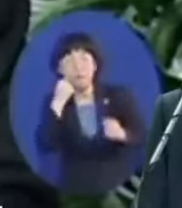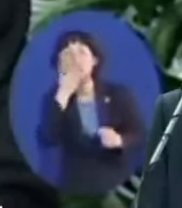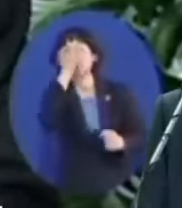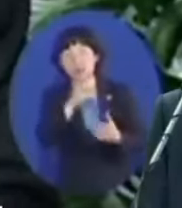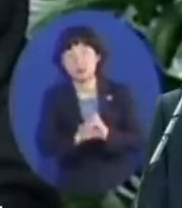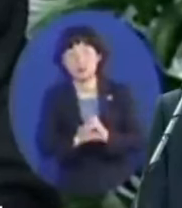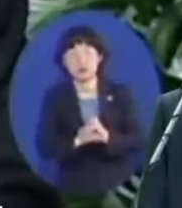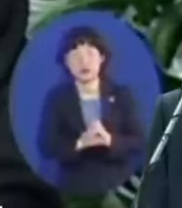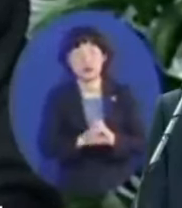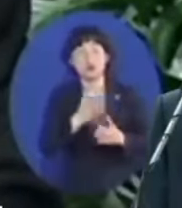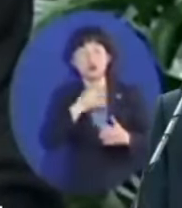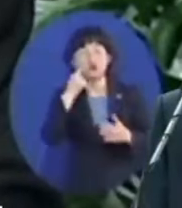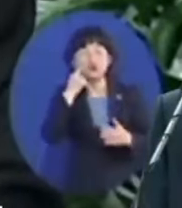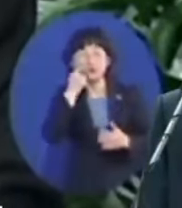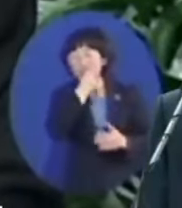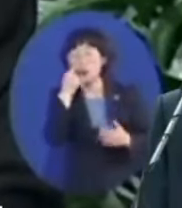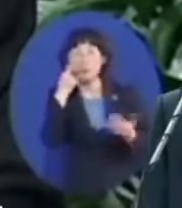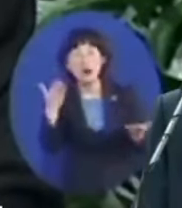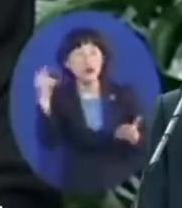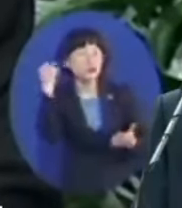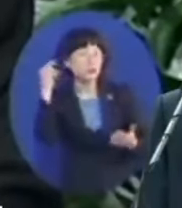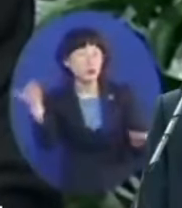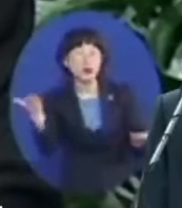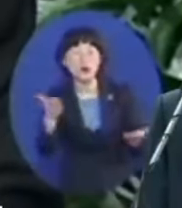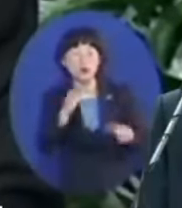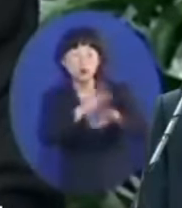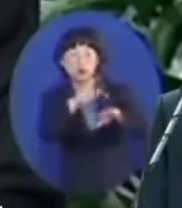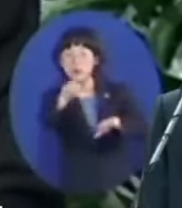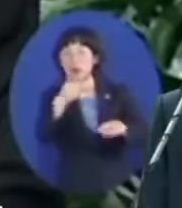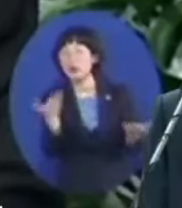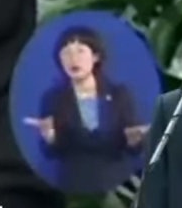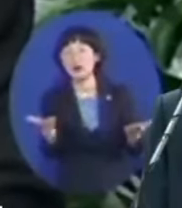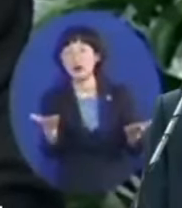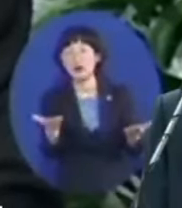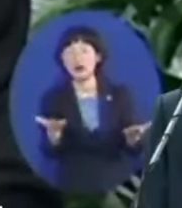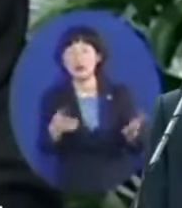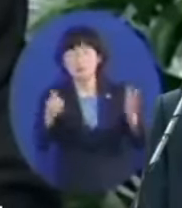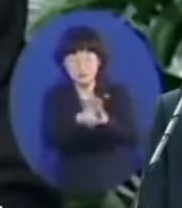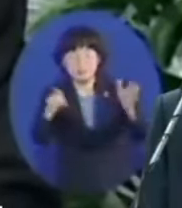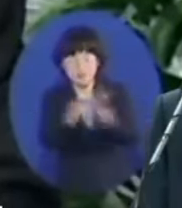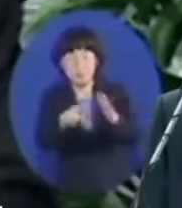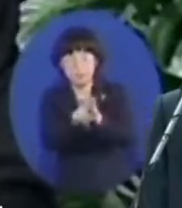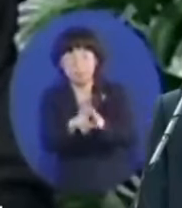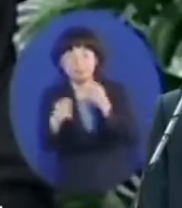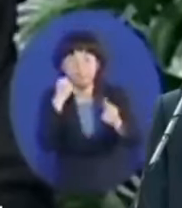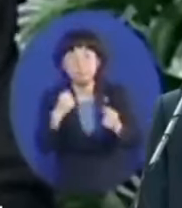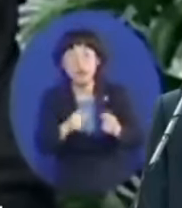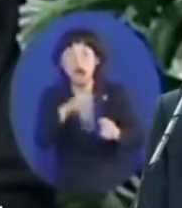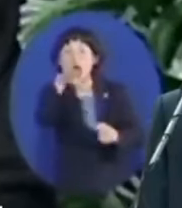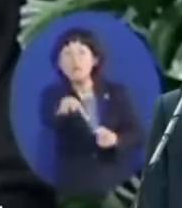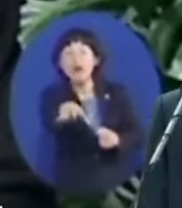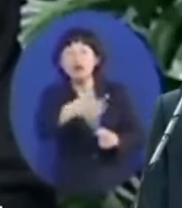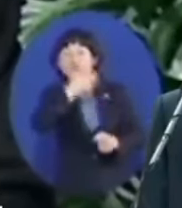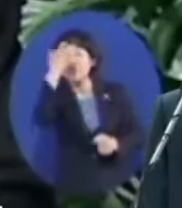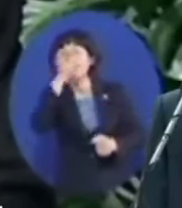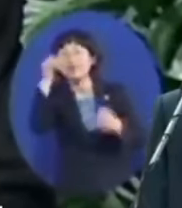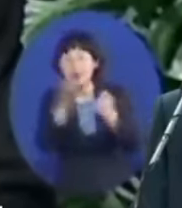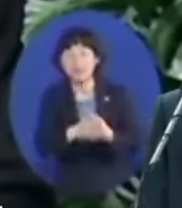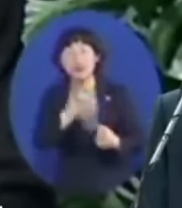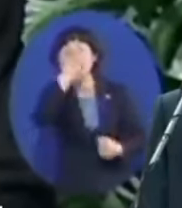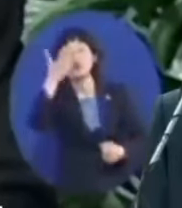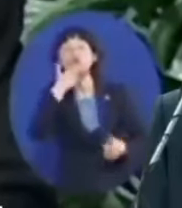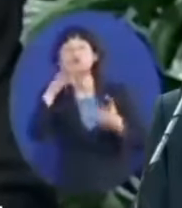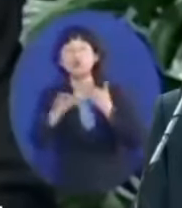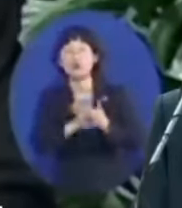내가 눈에는 아무 전가 안 보이고 귀에는 아무 소리 안 들리고 손에는 잡힌 일 없어도 믿습니다로 나가는 것은 앞에 나갈 꿈이 있기 때문에 그렇지 꿈이